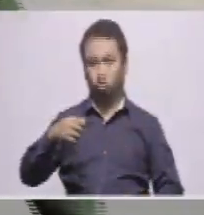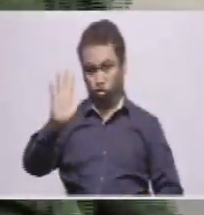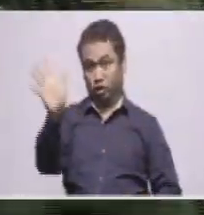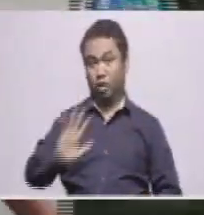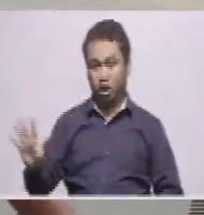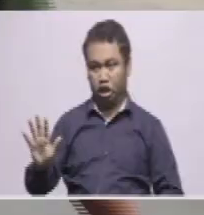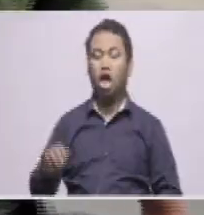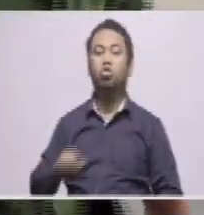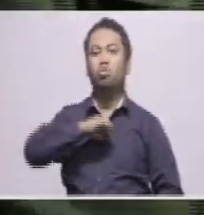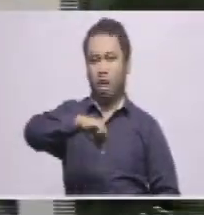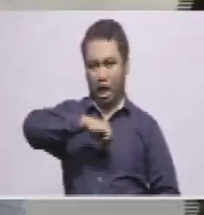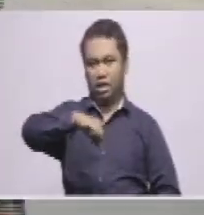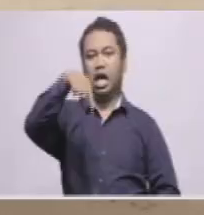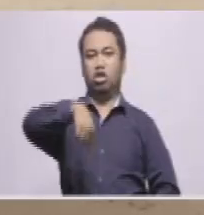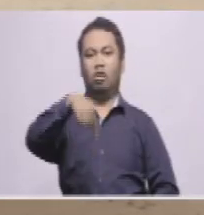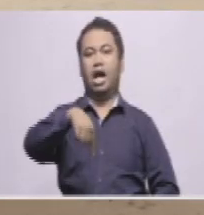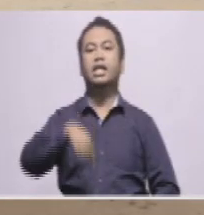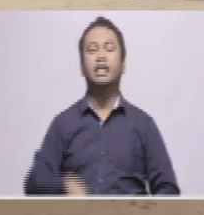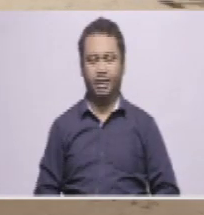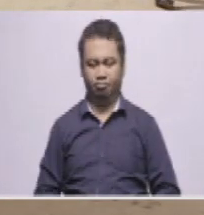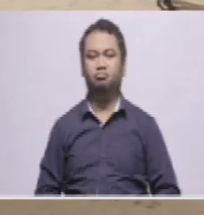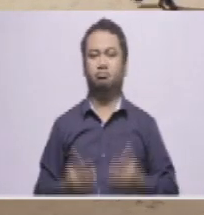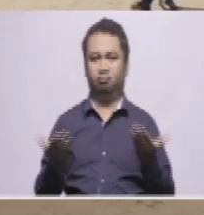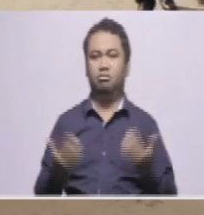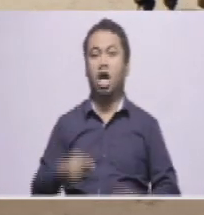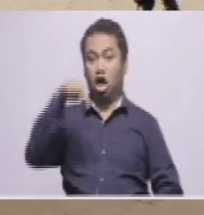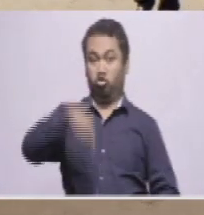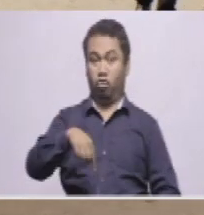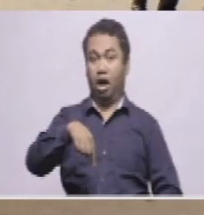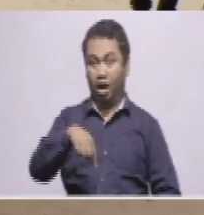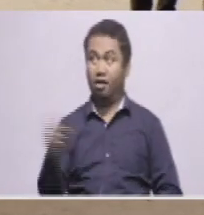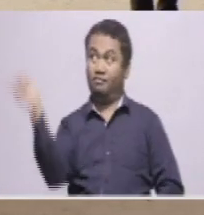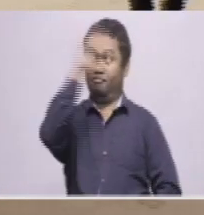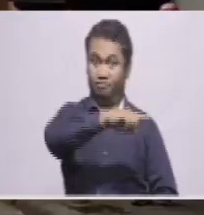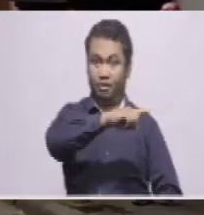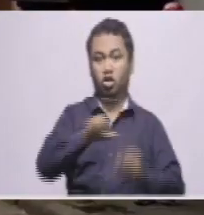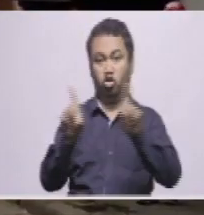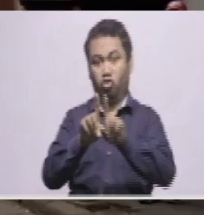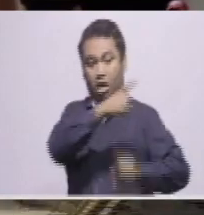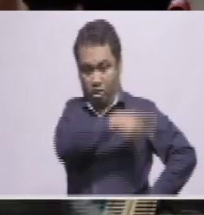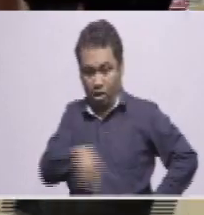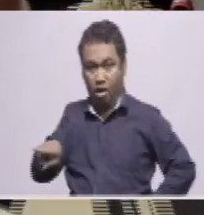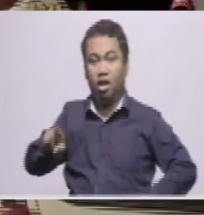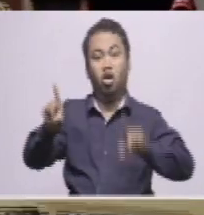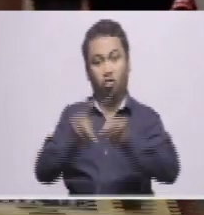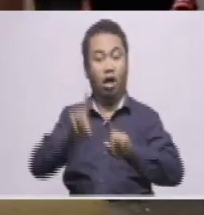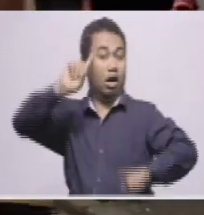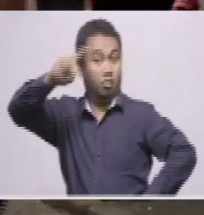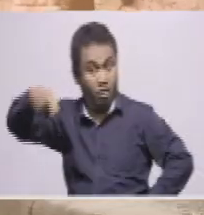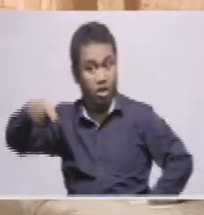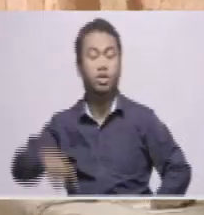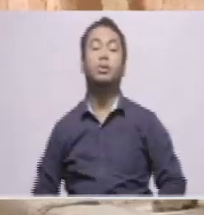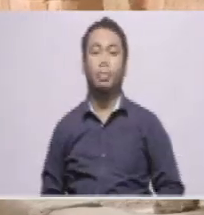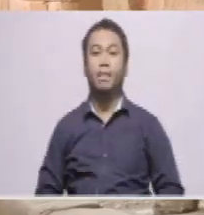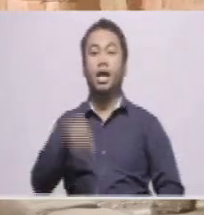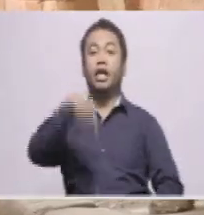amin'n'ity tontolo andro anatanterahana ny fifidianana ity raha alina ary hatramin'ny raha mpitso raha ny eto Antananarivo renivohitra